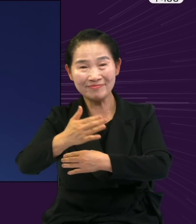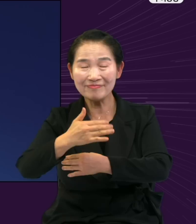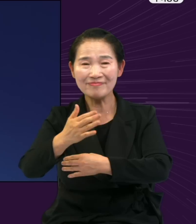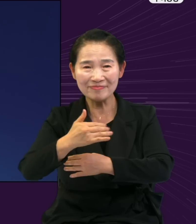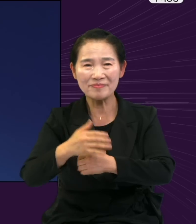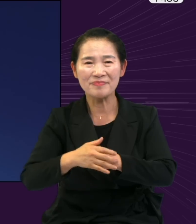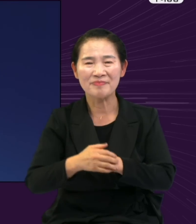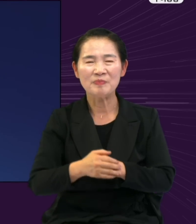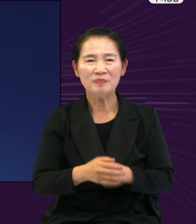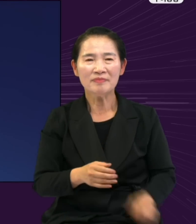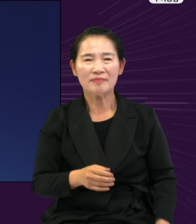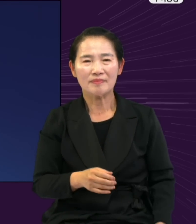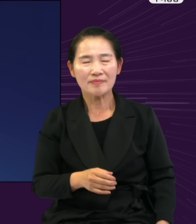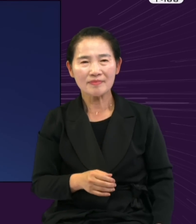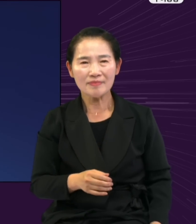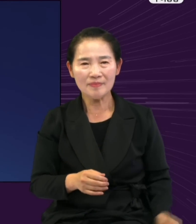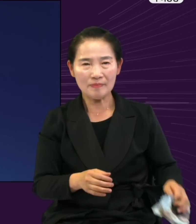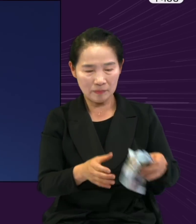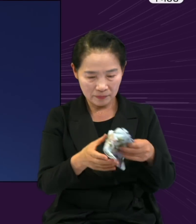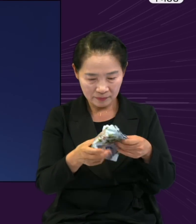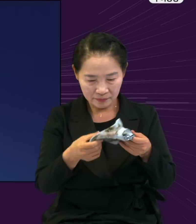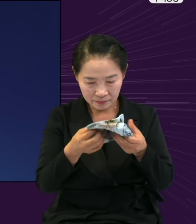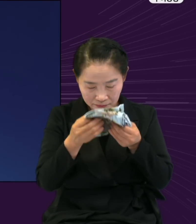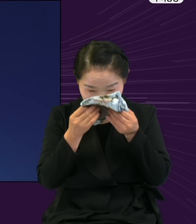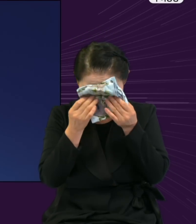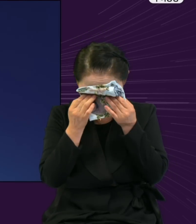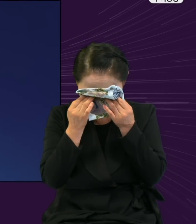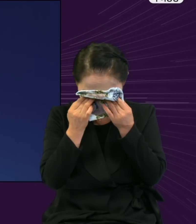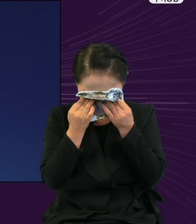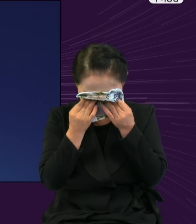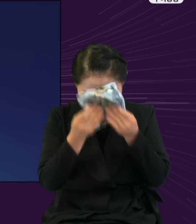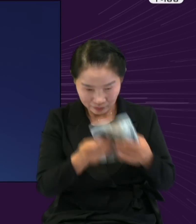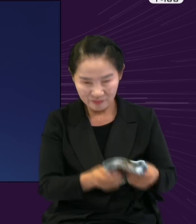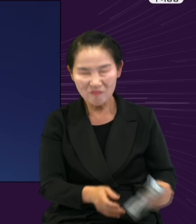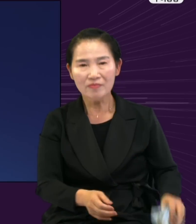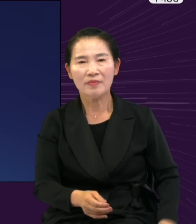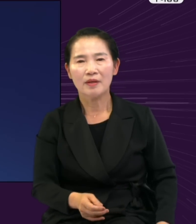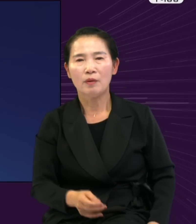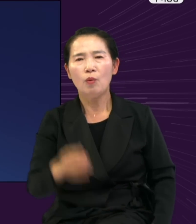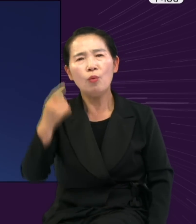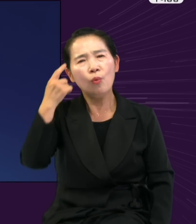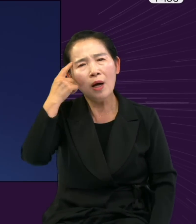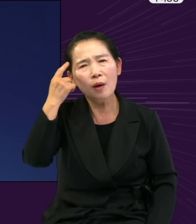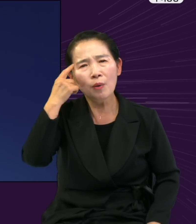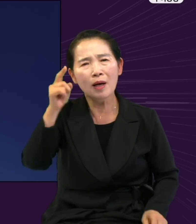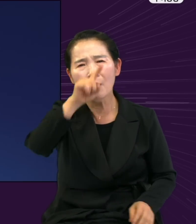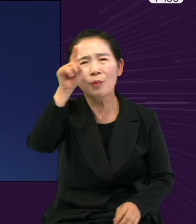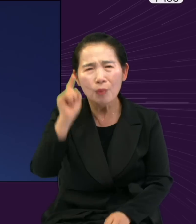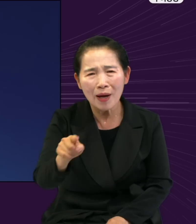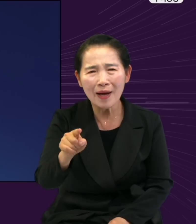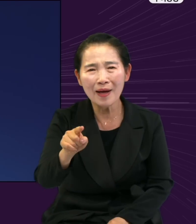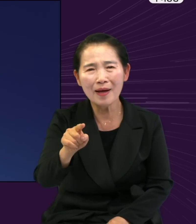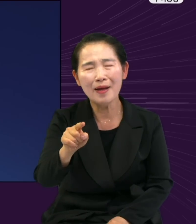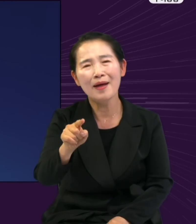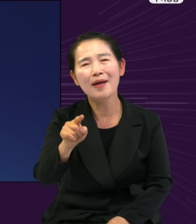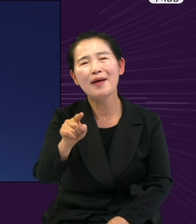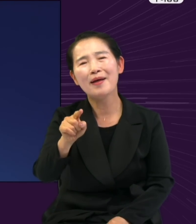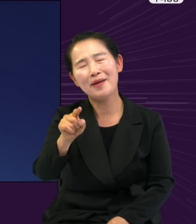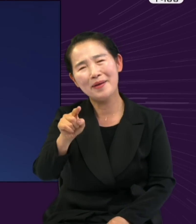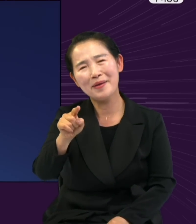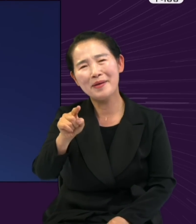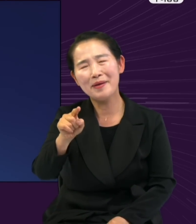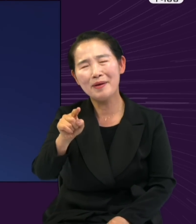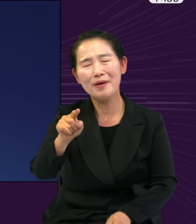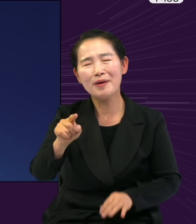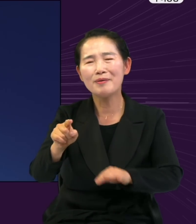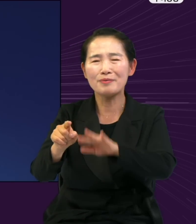일을 여러분에게 허락하셨는지, 왜 그렇게밖에 할 수 없었는지 미안해하는 마음으로 설명해